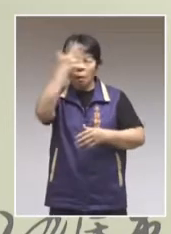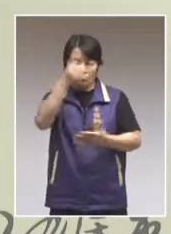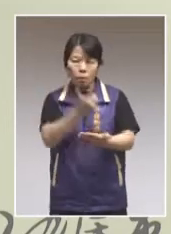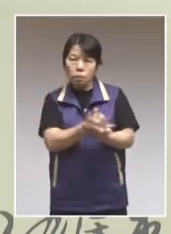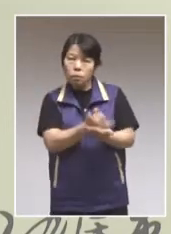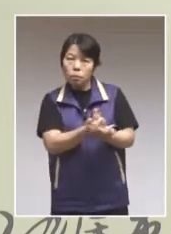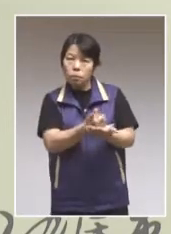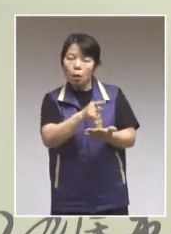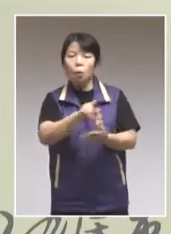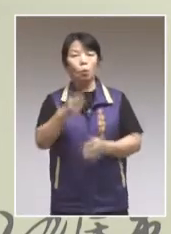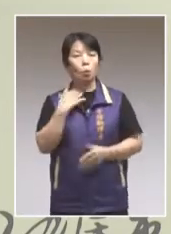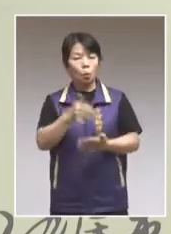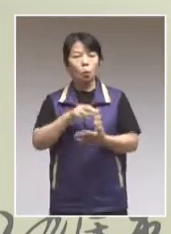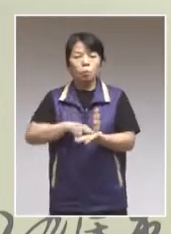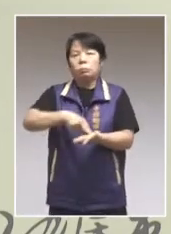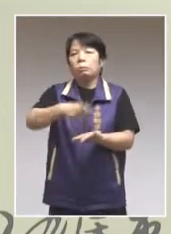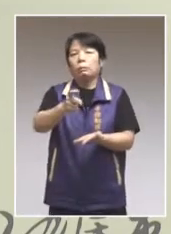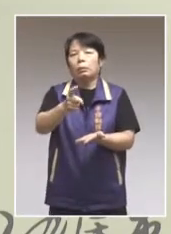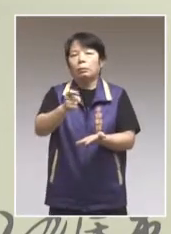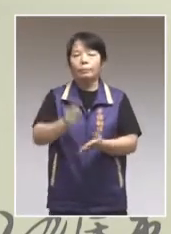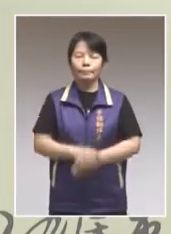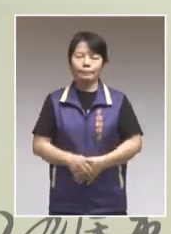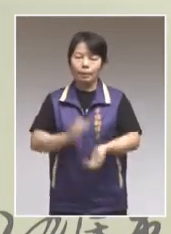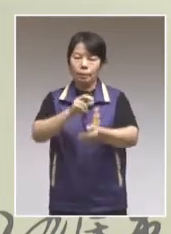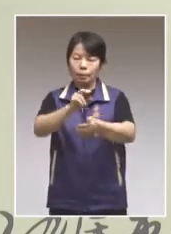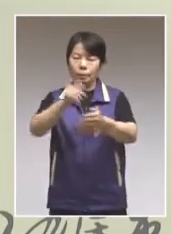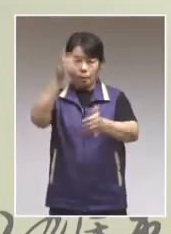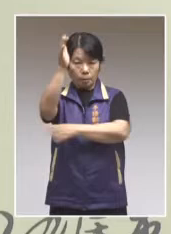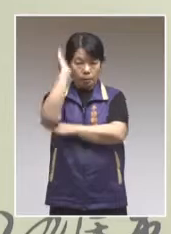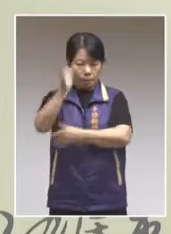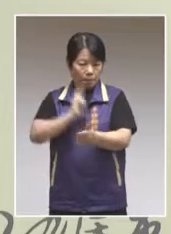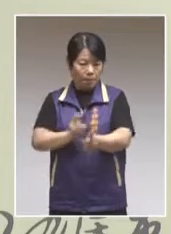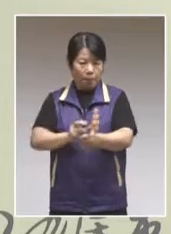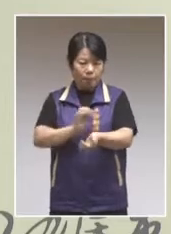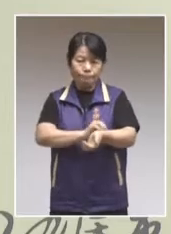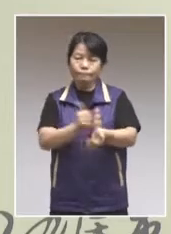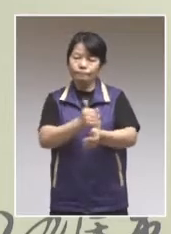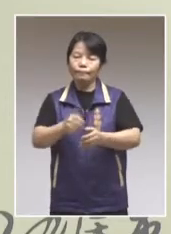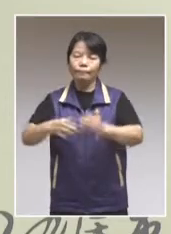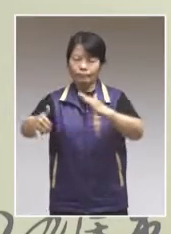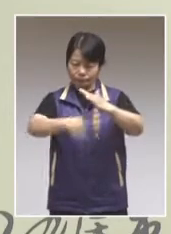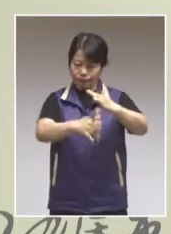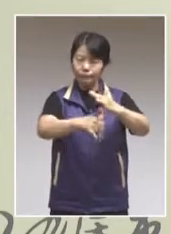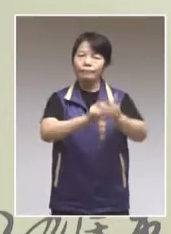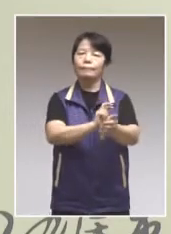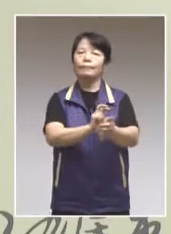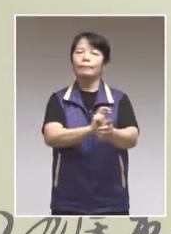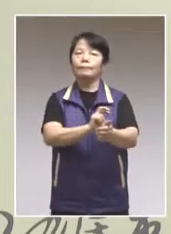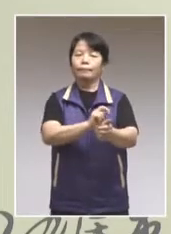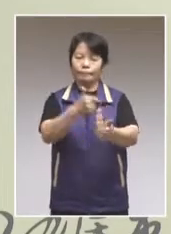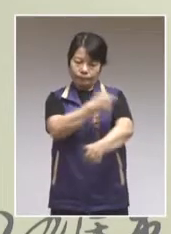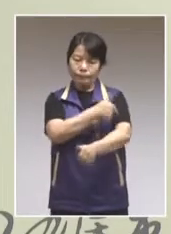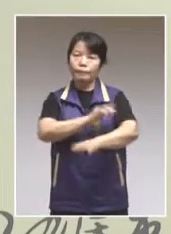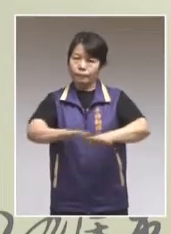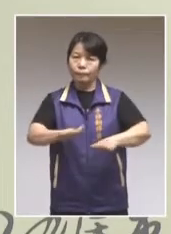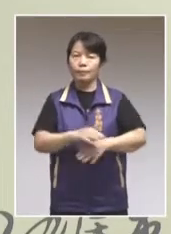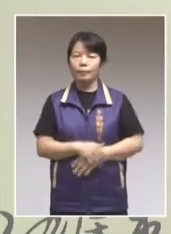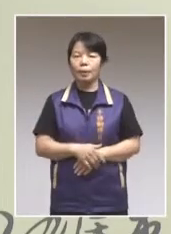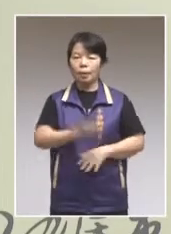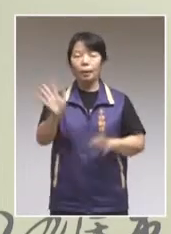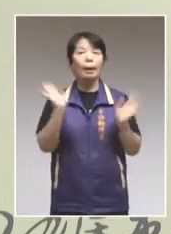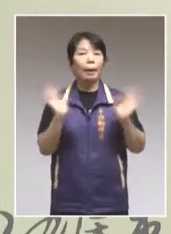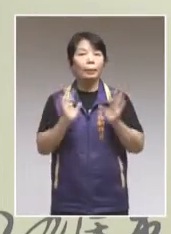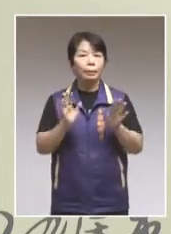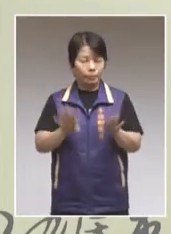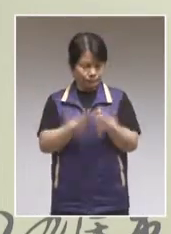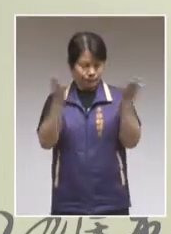市政府会派医师去打。好、哦，真的务必要打疫苗。那小朋友现在已经开始在打疫苗了，好、哦，所以这个部分